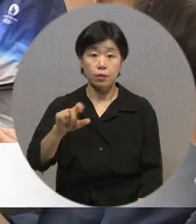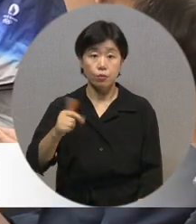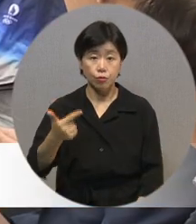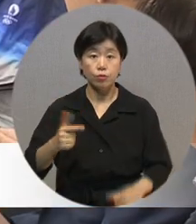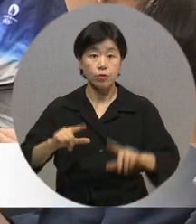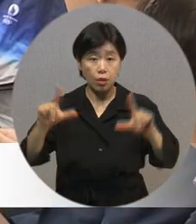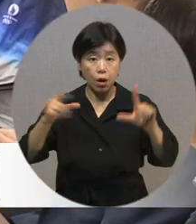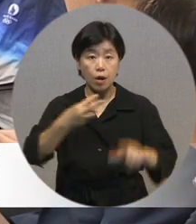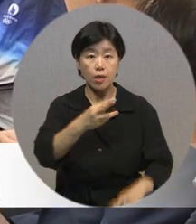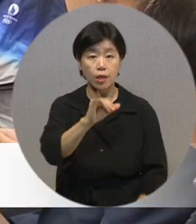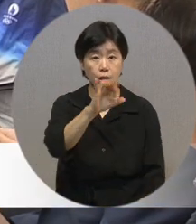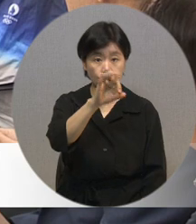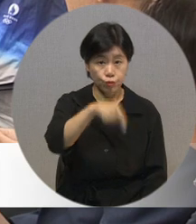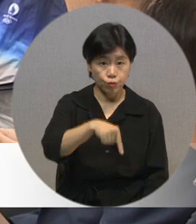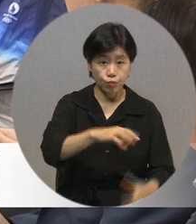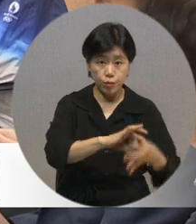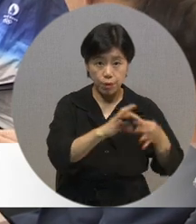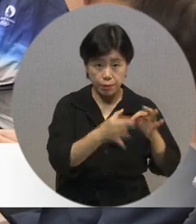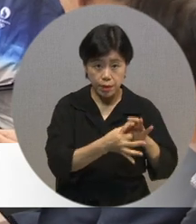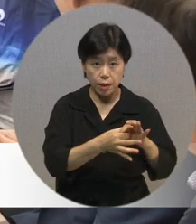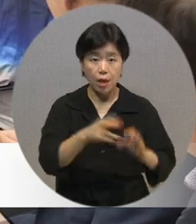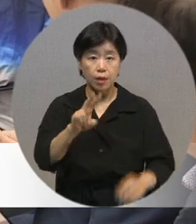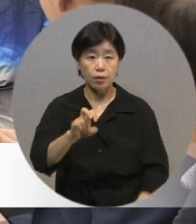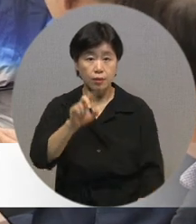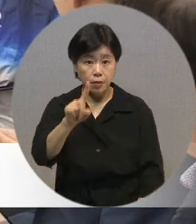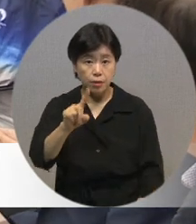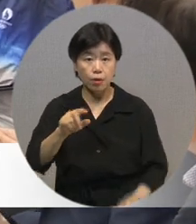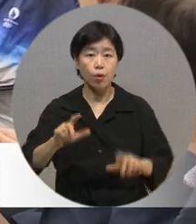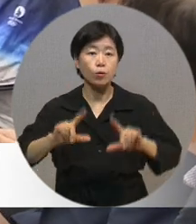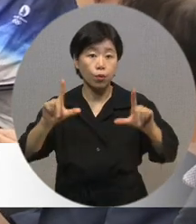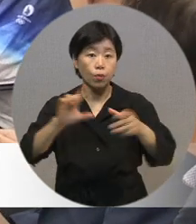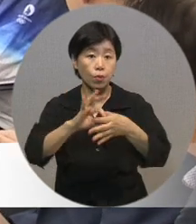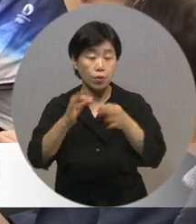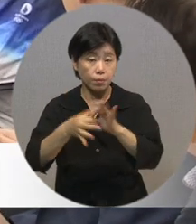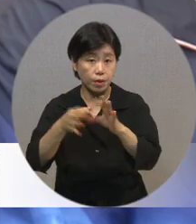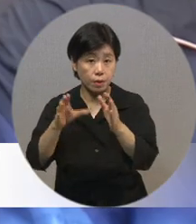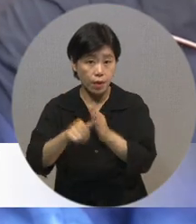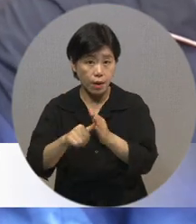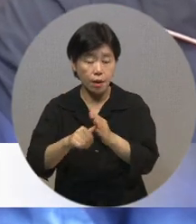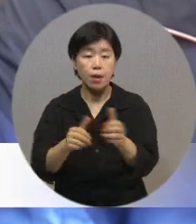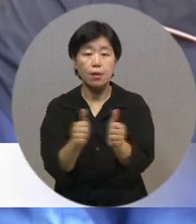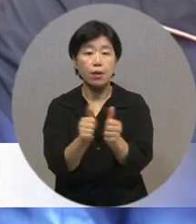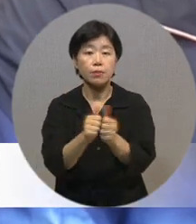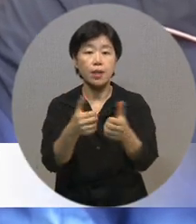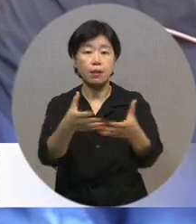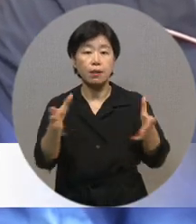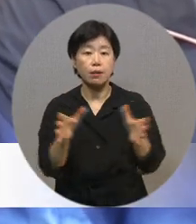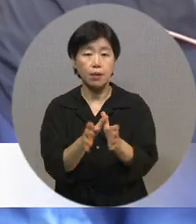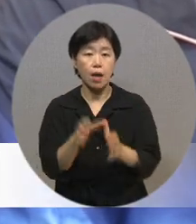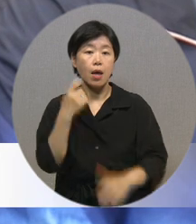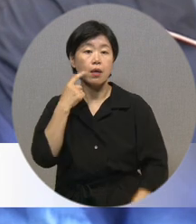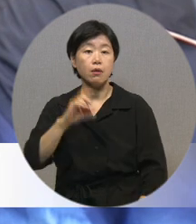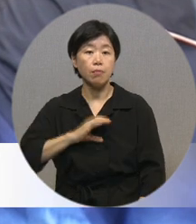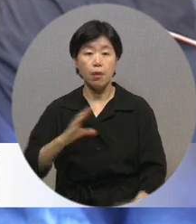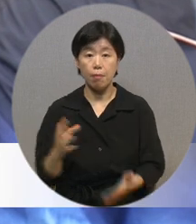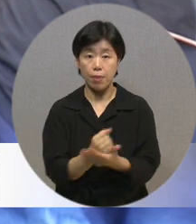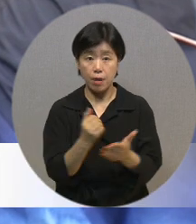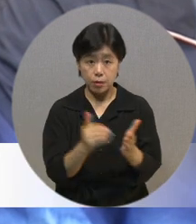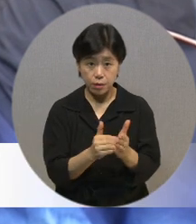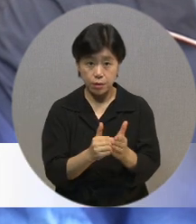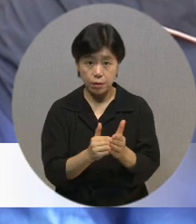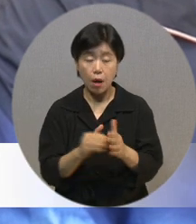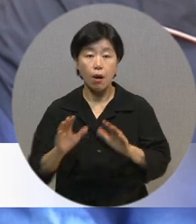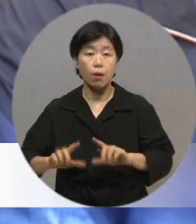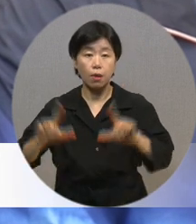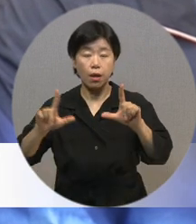2016년 리우올림픽과 2021년 도쿄올림픽에서 남자 단체전 금메달을 획득한 데 이어